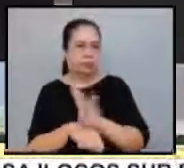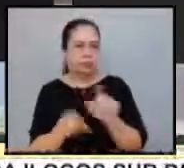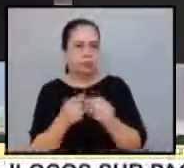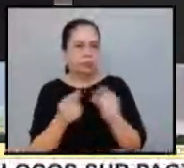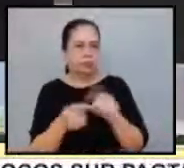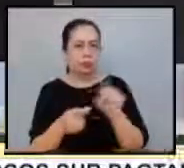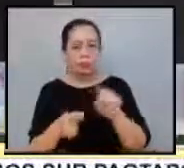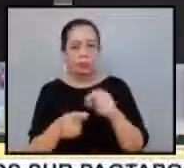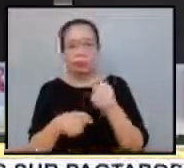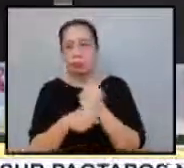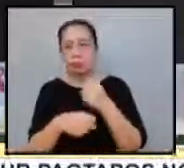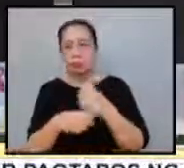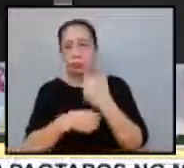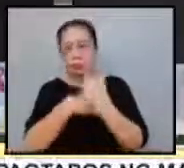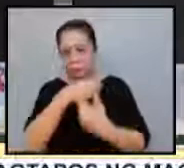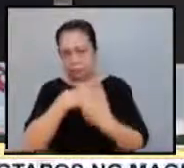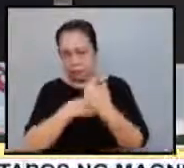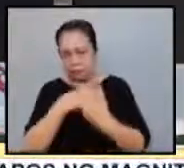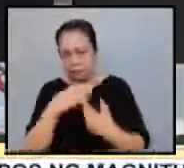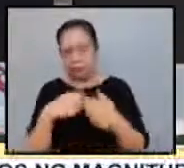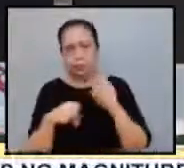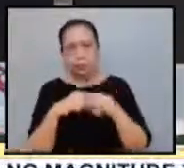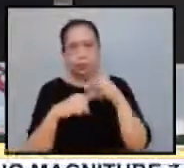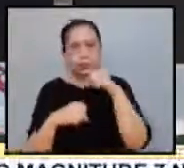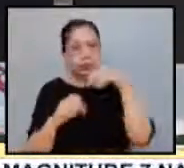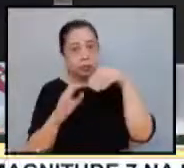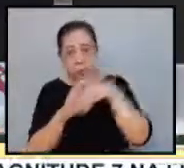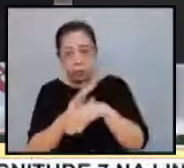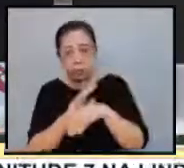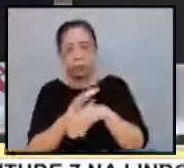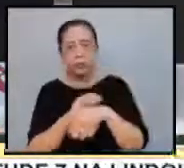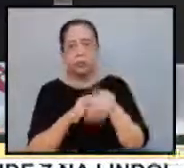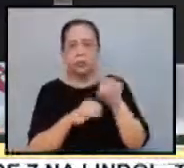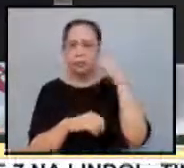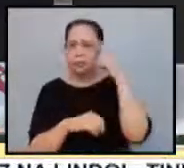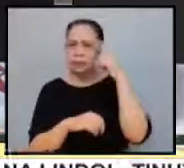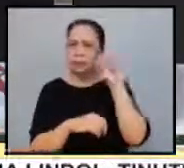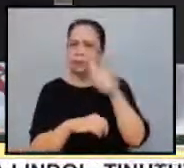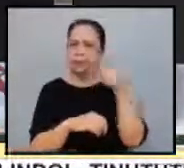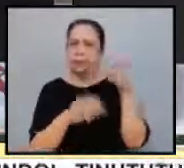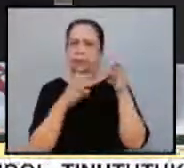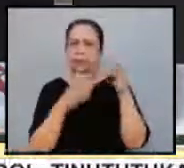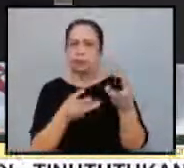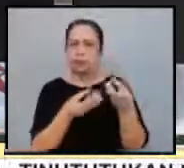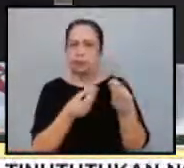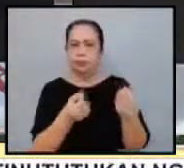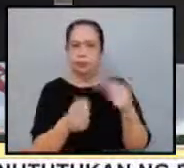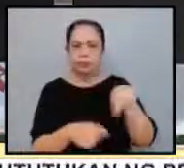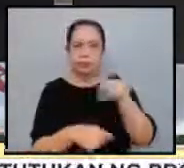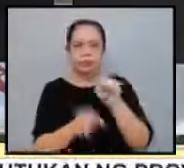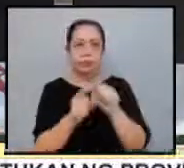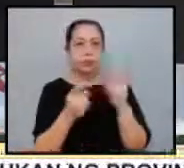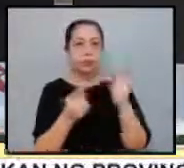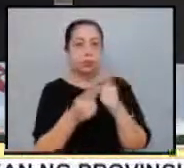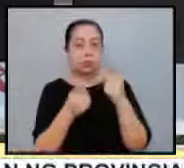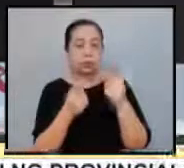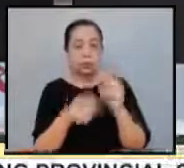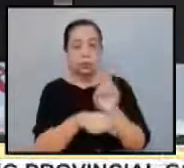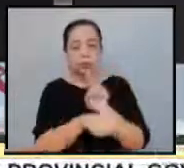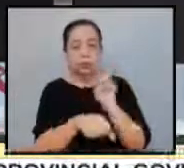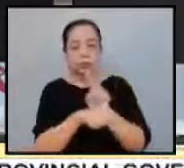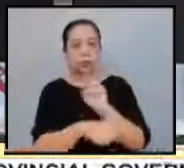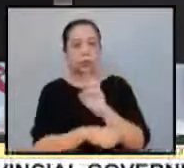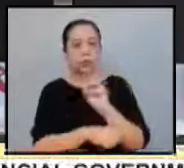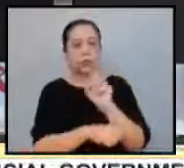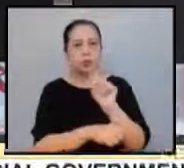At para naman di masyadong lugi, isa sa nakikitang alternatibong solusyon ng grupo ay ang paggamit ng root crops. Si